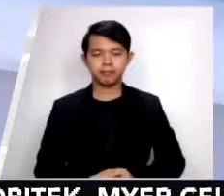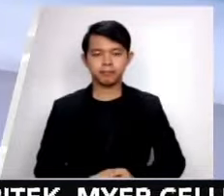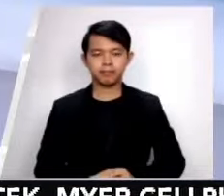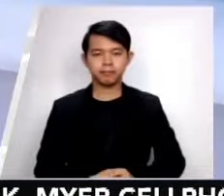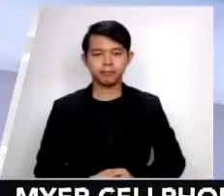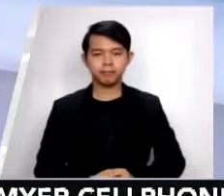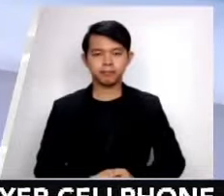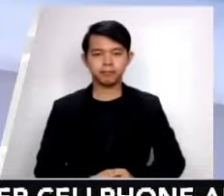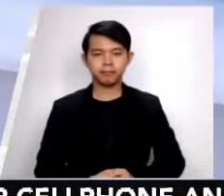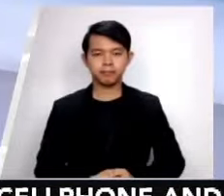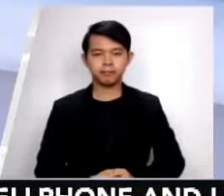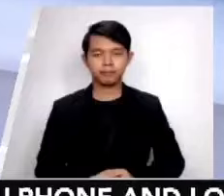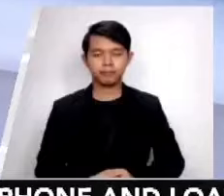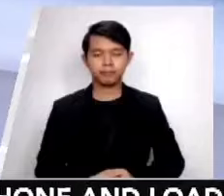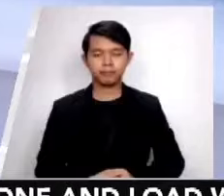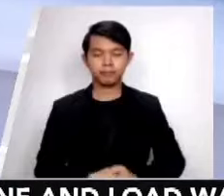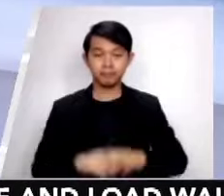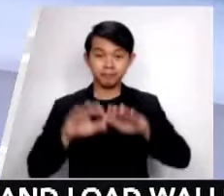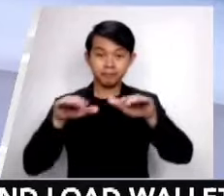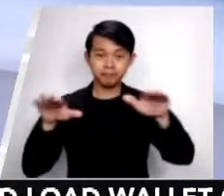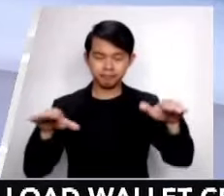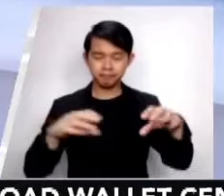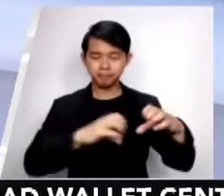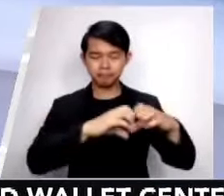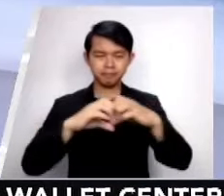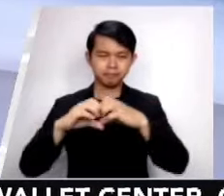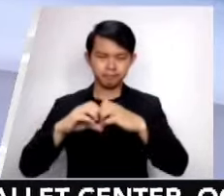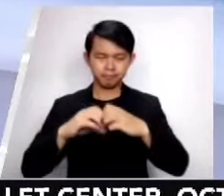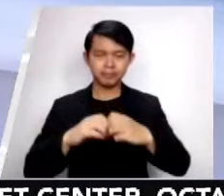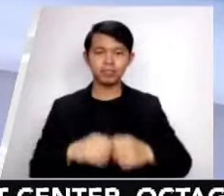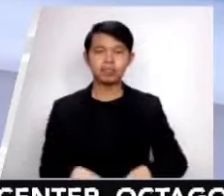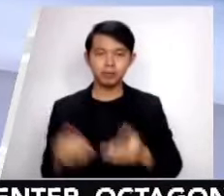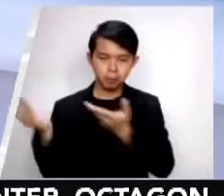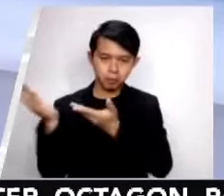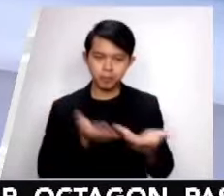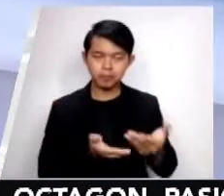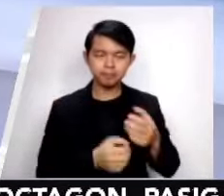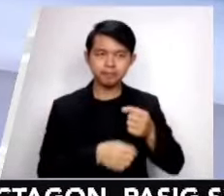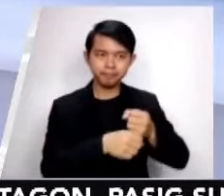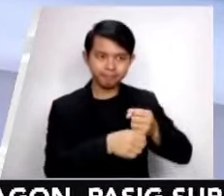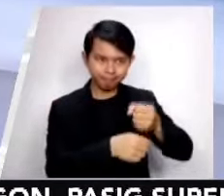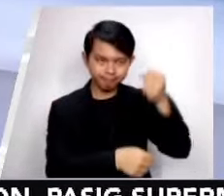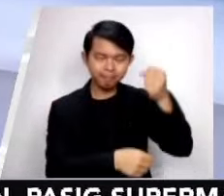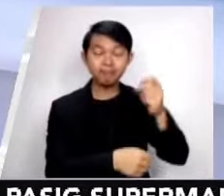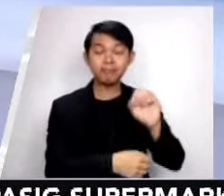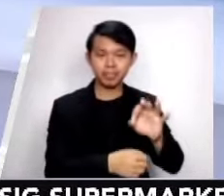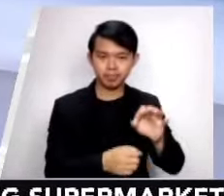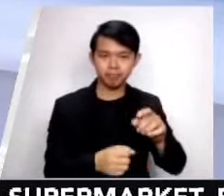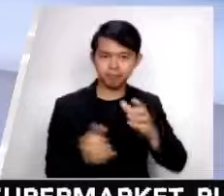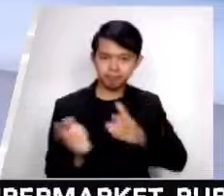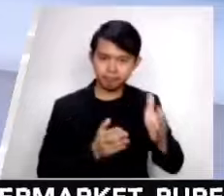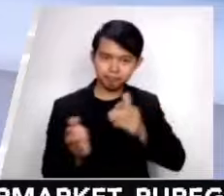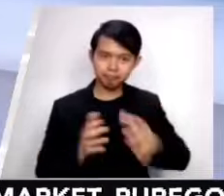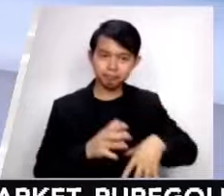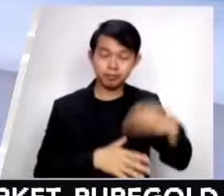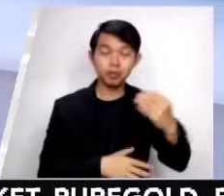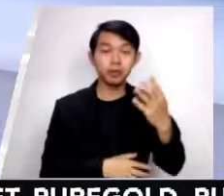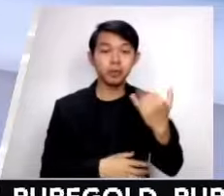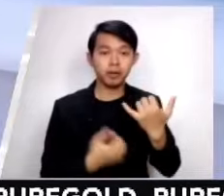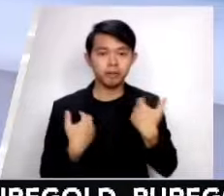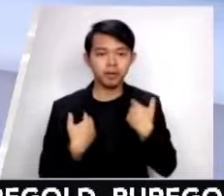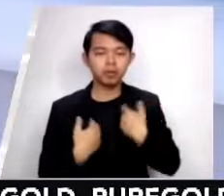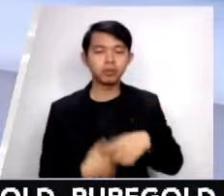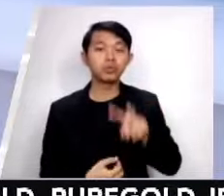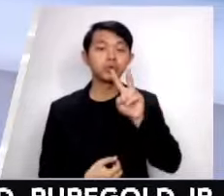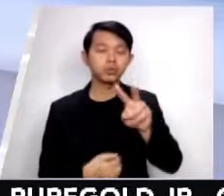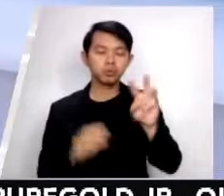Mga kapuso, huwag kalimutang magdala ng payong kung lalabas ng bahay. Dalawang weather system kasi ang nagdudulot ng pag-ulan